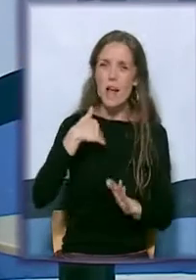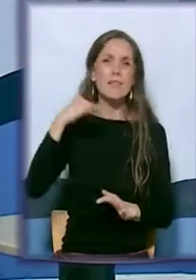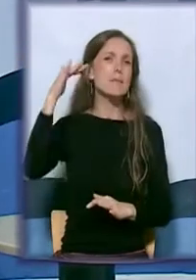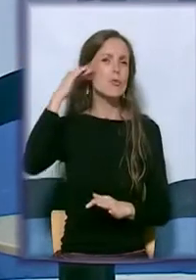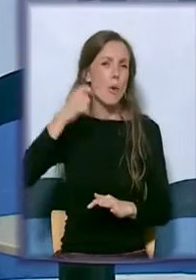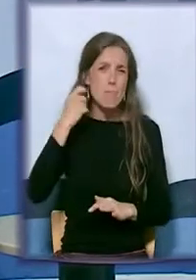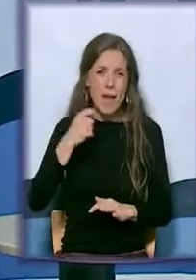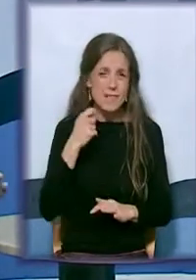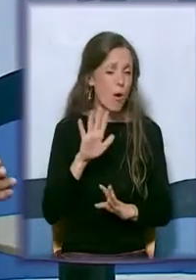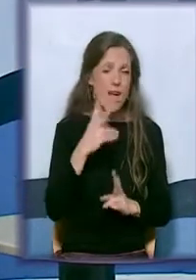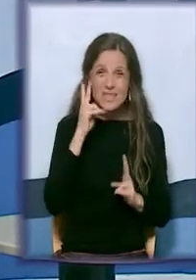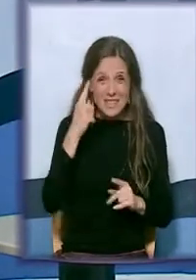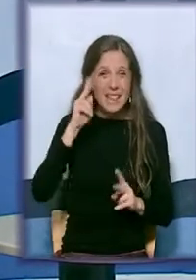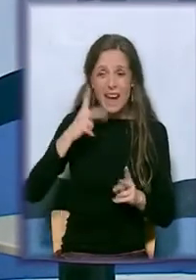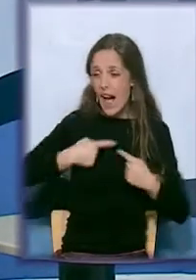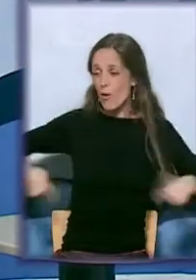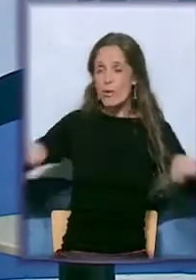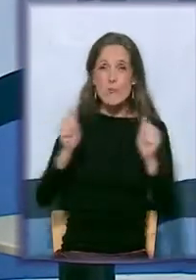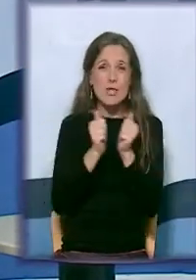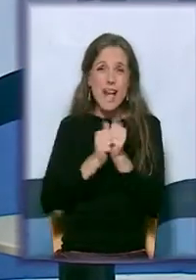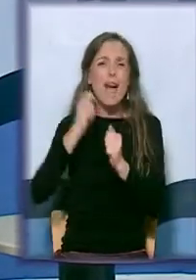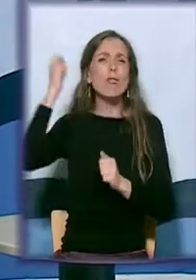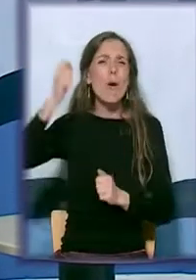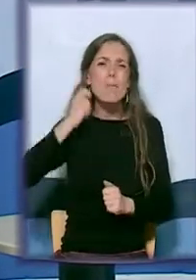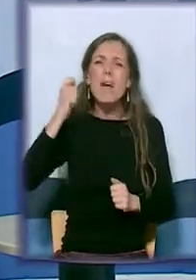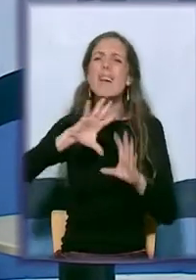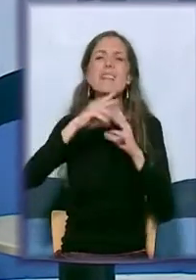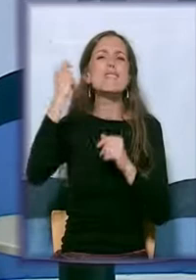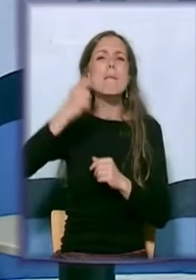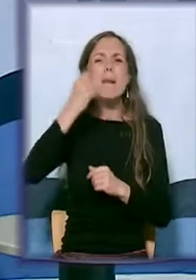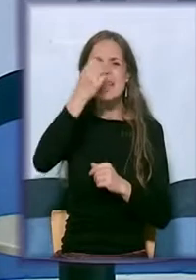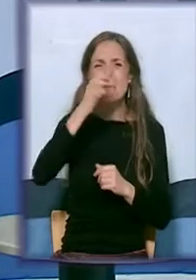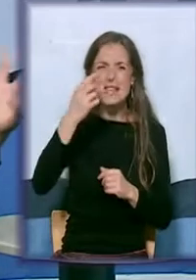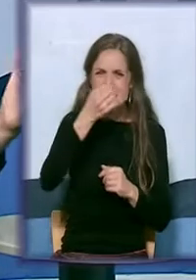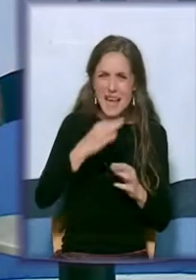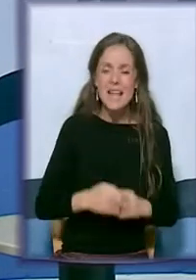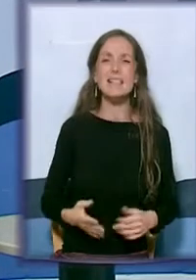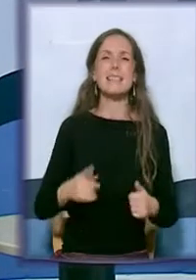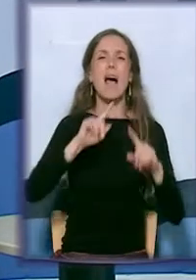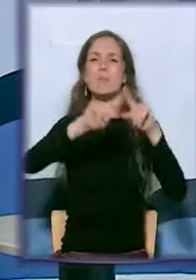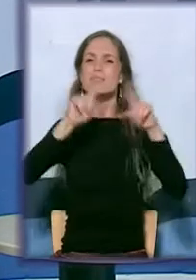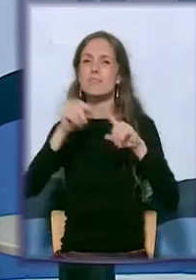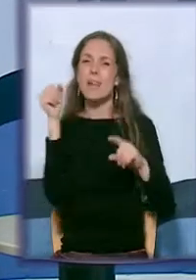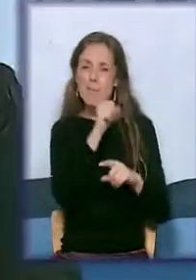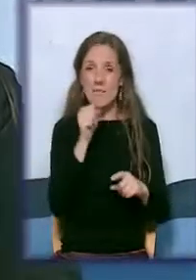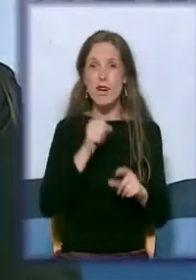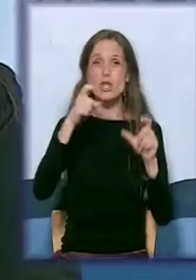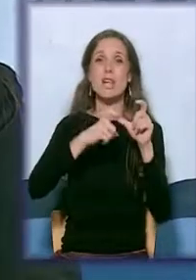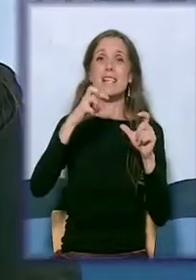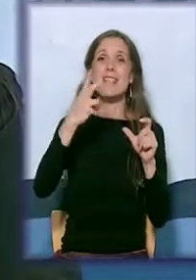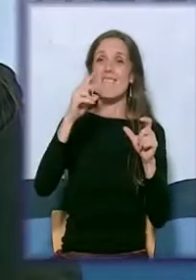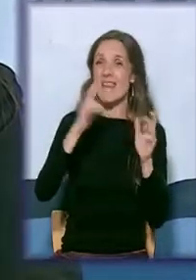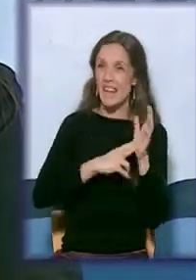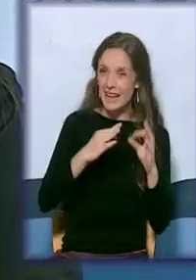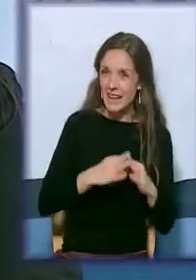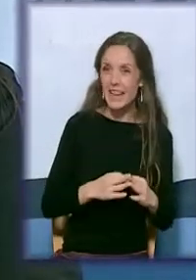pa vi ne znate. Mi smo pevali čak sve pesme od Cece, sve pesme od različitih pevača Severina. Sve je to bilo